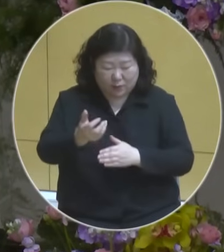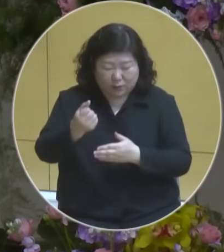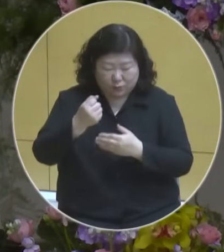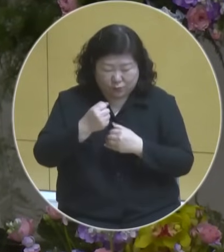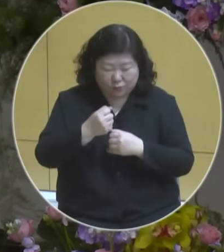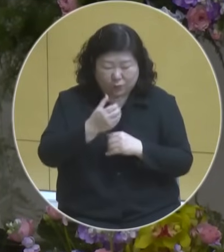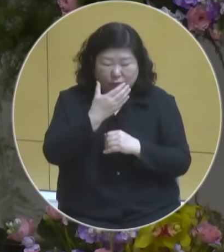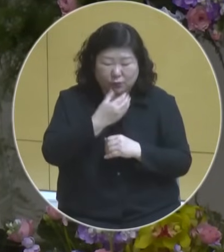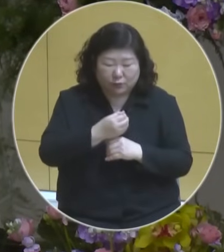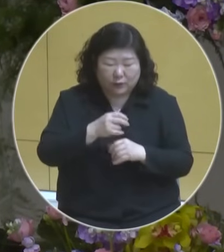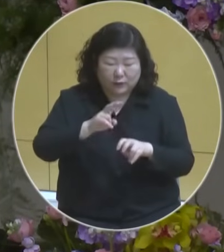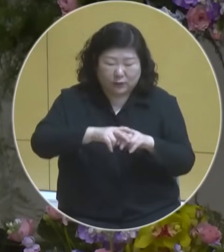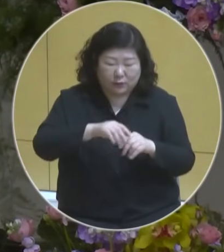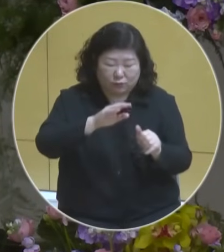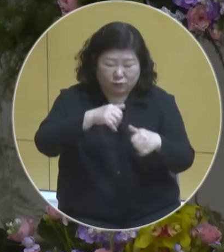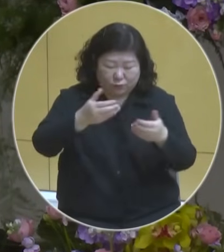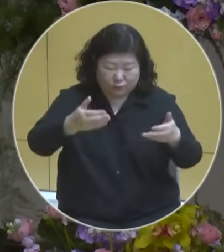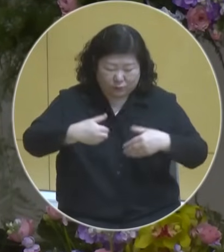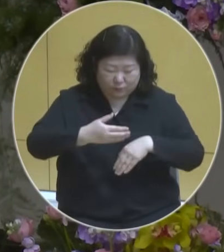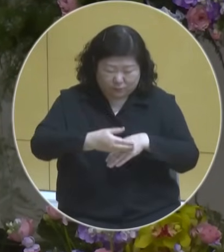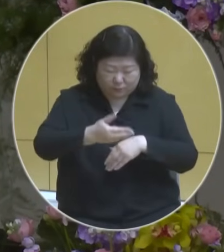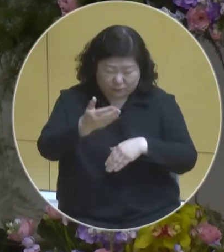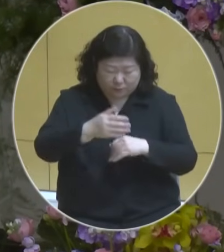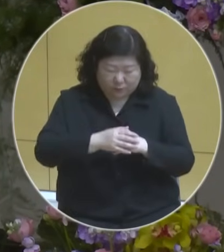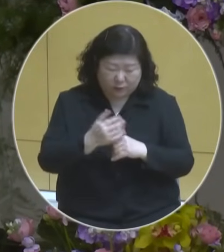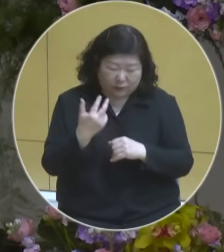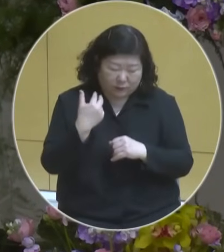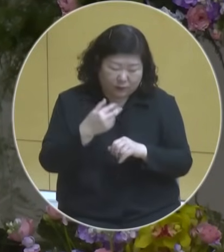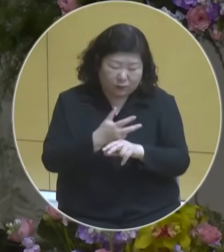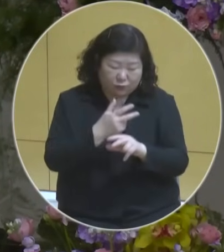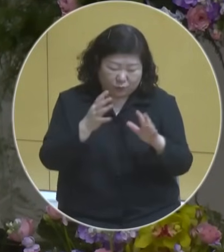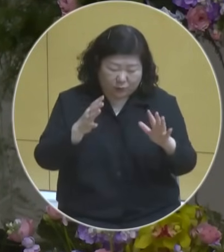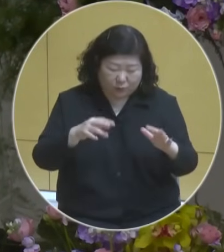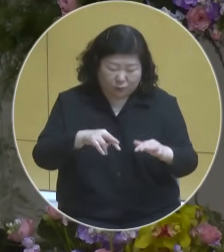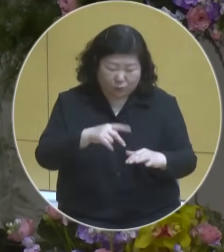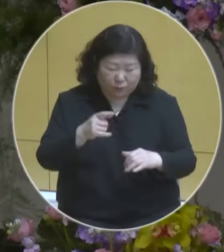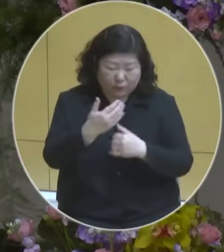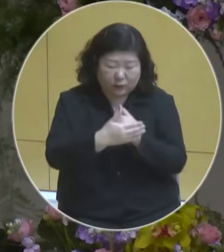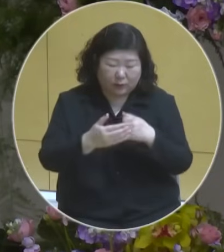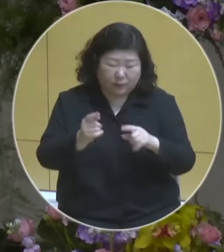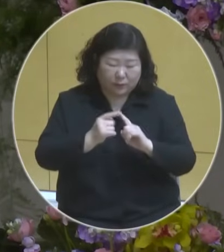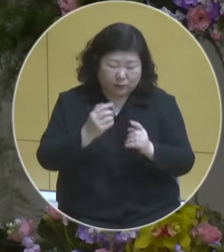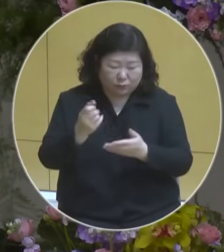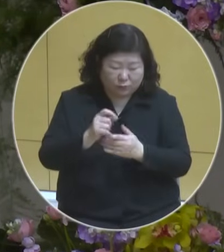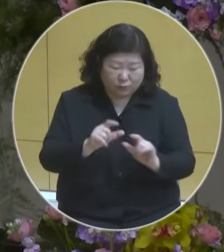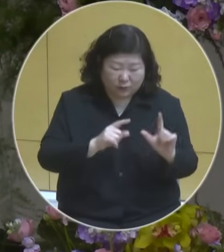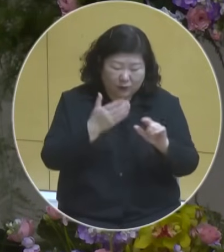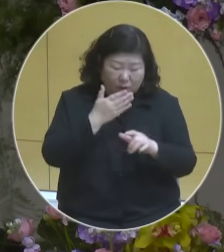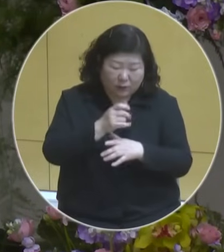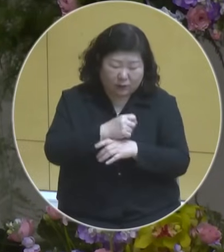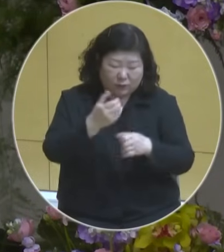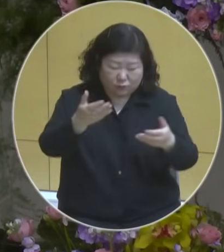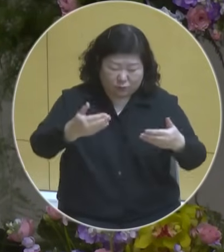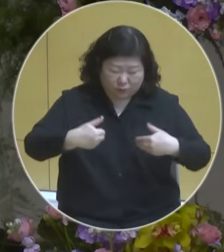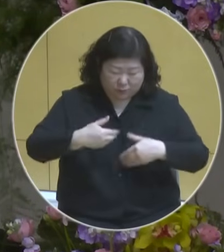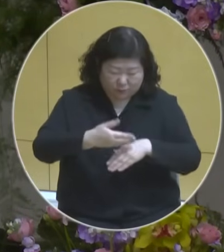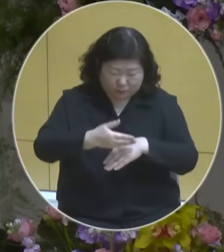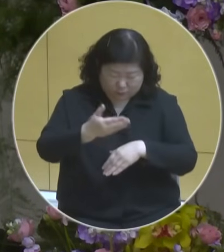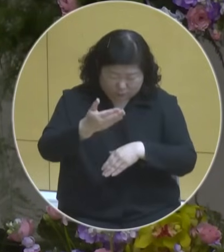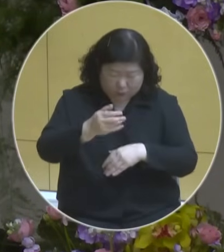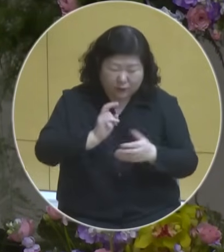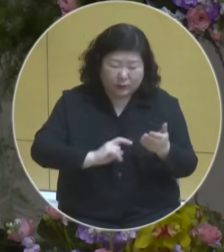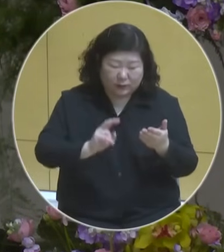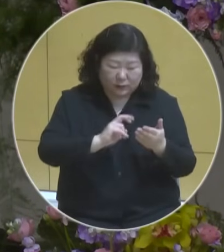드립니다 지난 한 주간도 은혜의 말씀으로 살아가게 하심에 감사를 드리며 찬양과 경배로 예배의